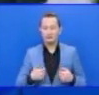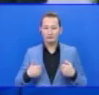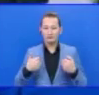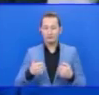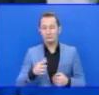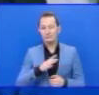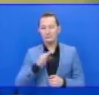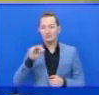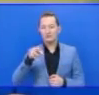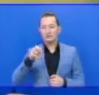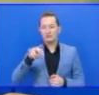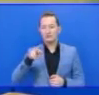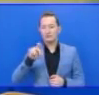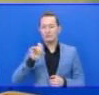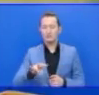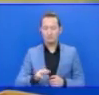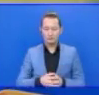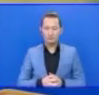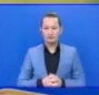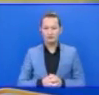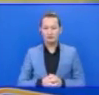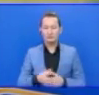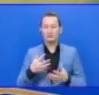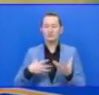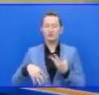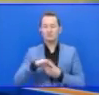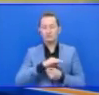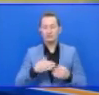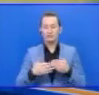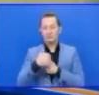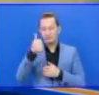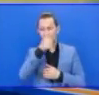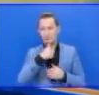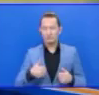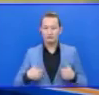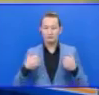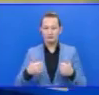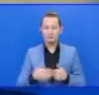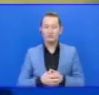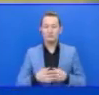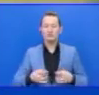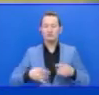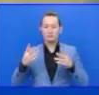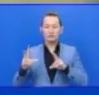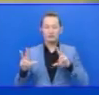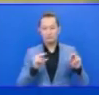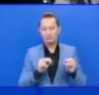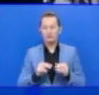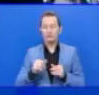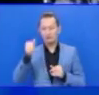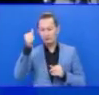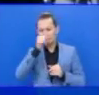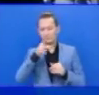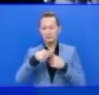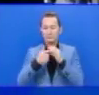кейуана Жамалхан Жәкетайқызы. Барлықтарыңа жаңа жыл құтты болсын, берекелі жыл болсын. Мерекелі жыл болсын,